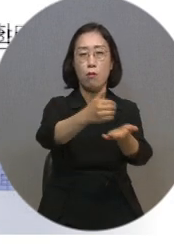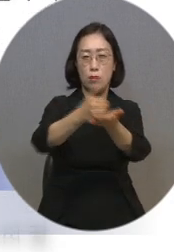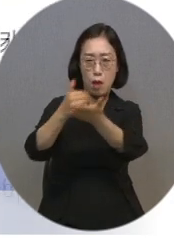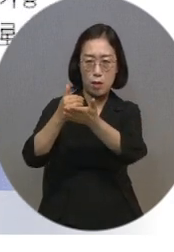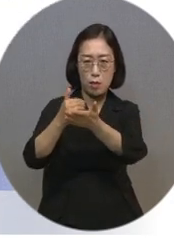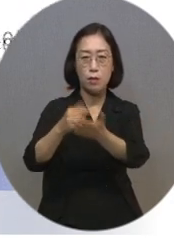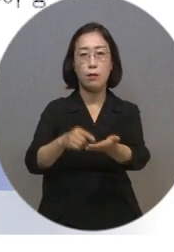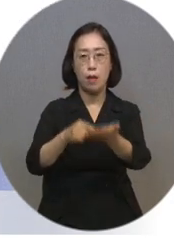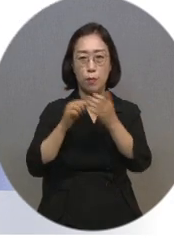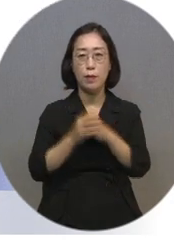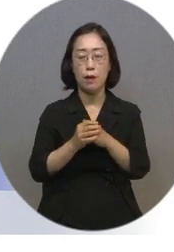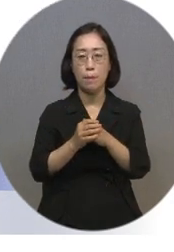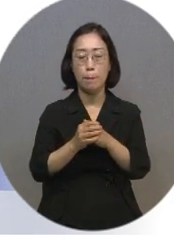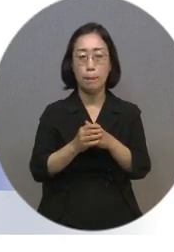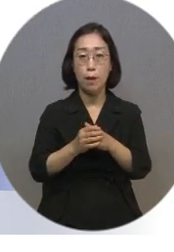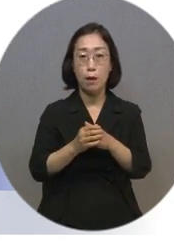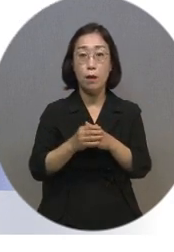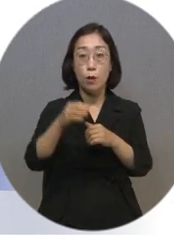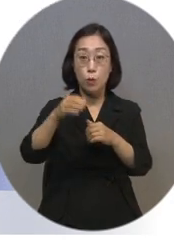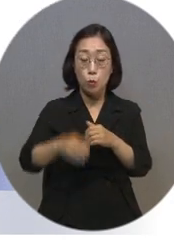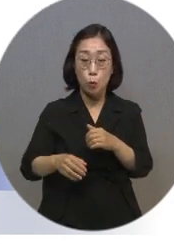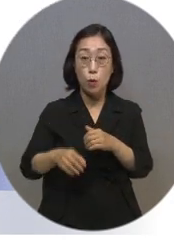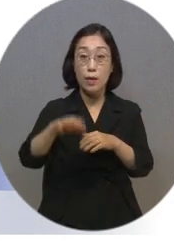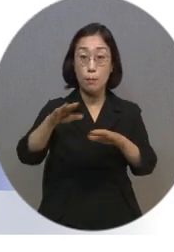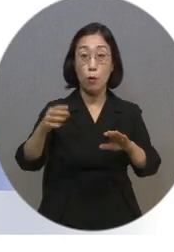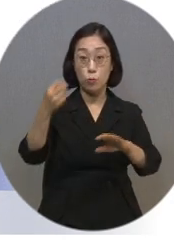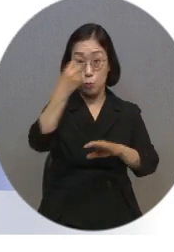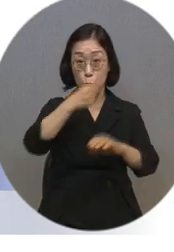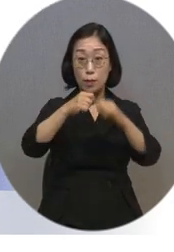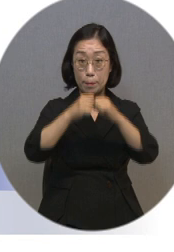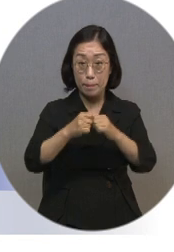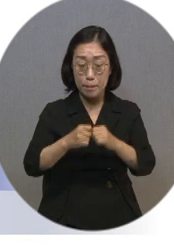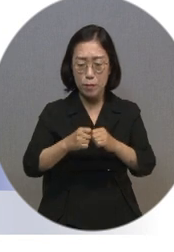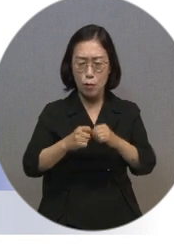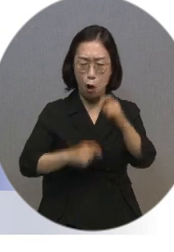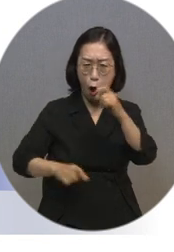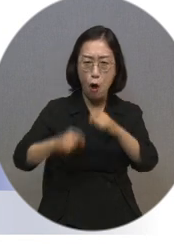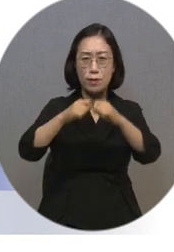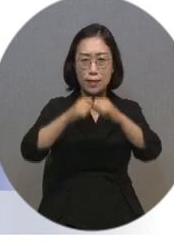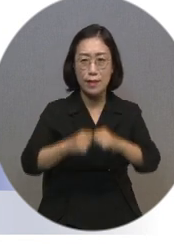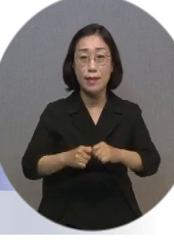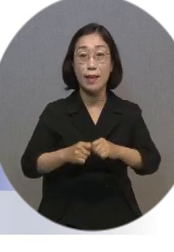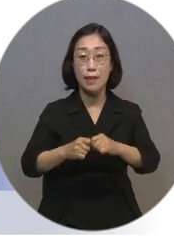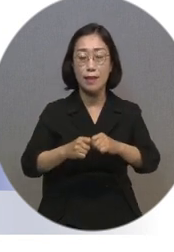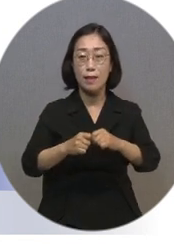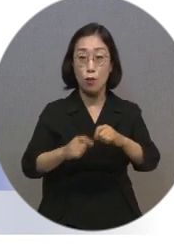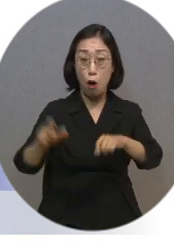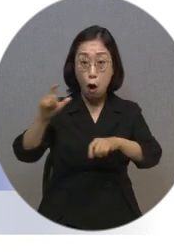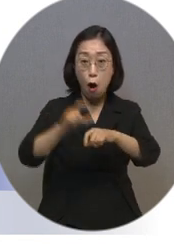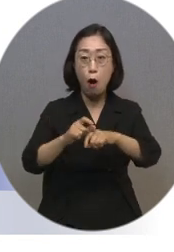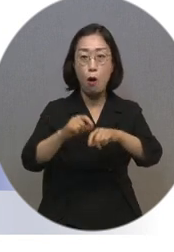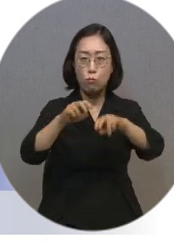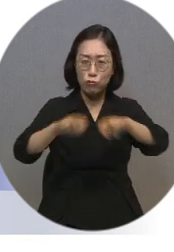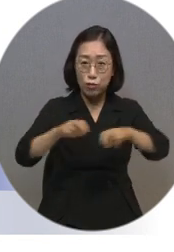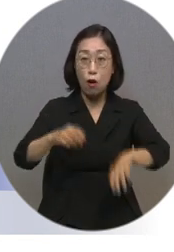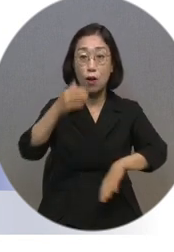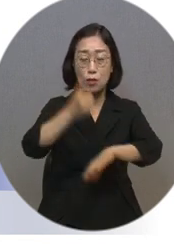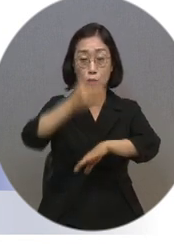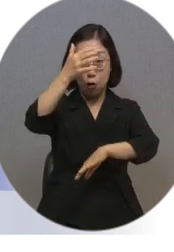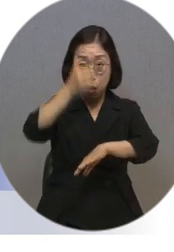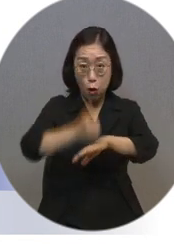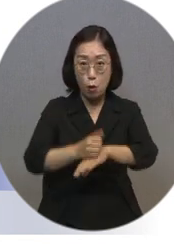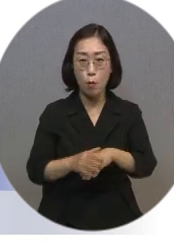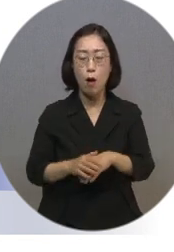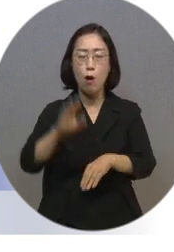제기됐습니다. 한편 국립국어원은 이번 조사에 대한 심층 분석을 올해 추가로 진행할 예정이며 그